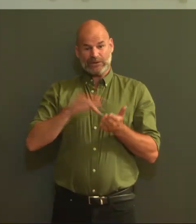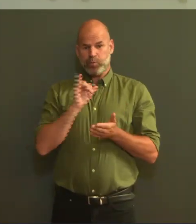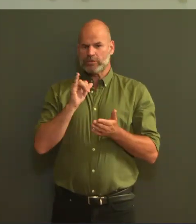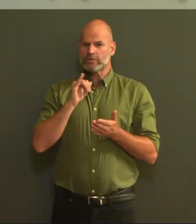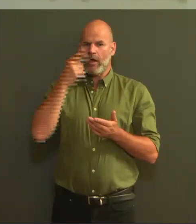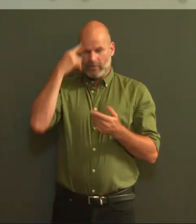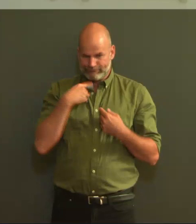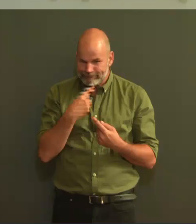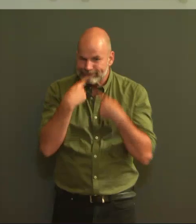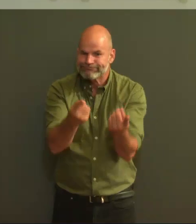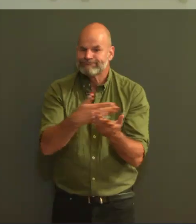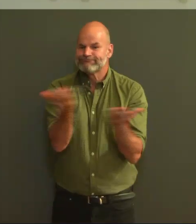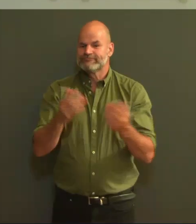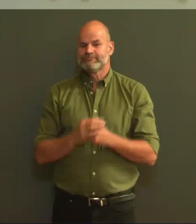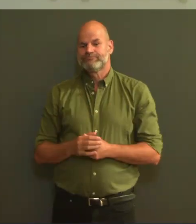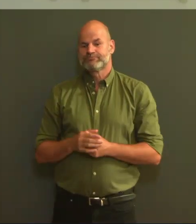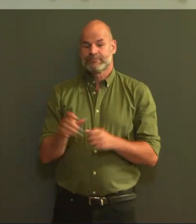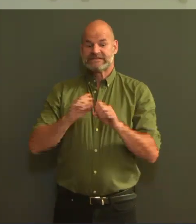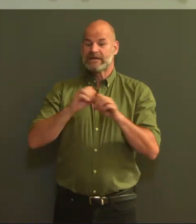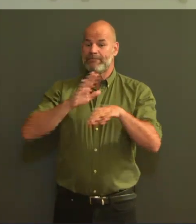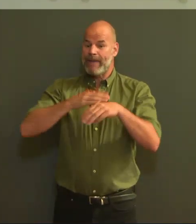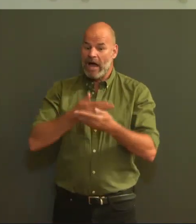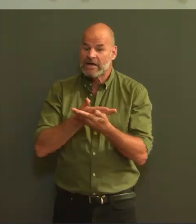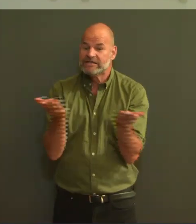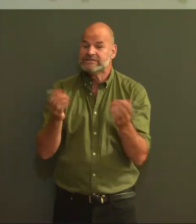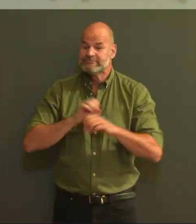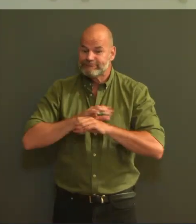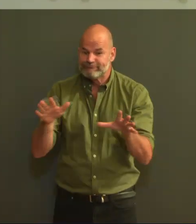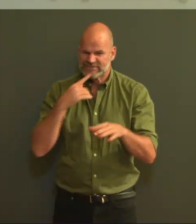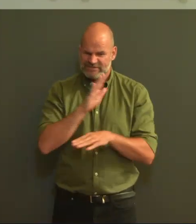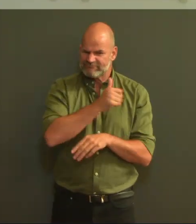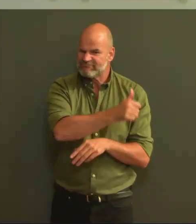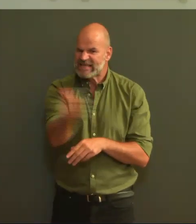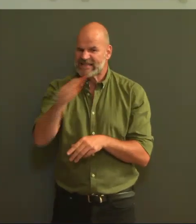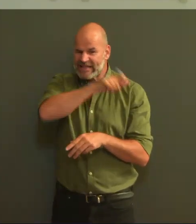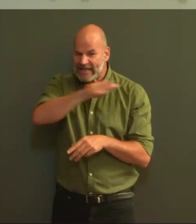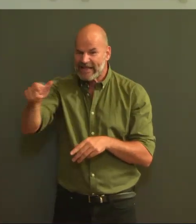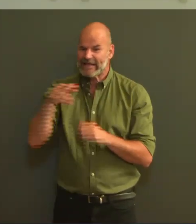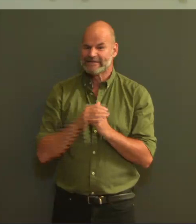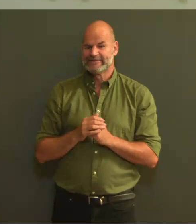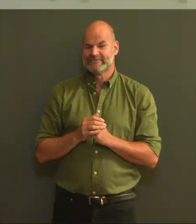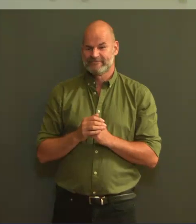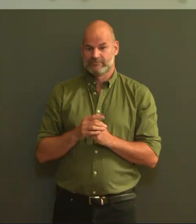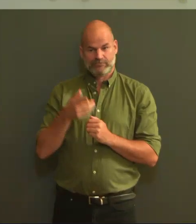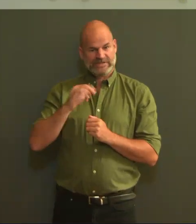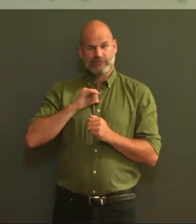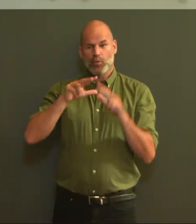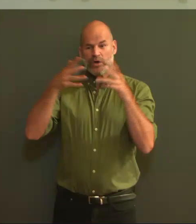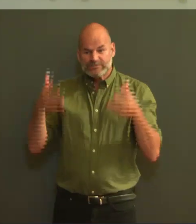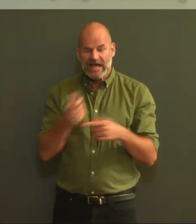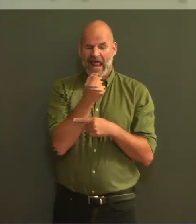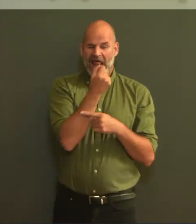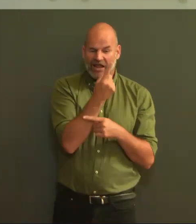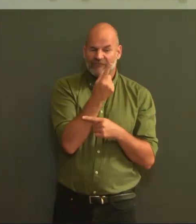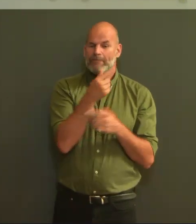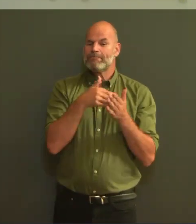uit om zijn of haar persoonlijke motivatie te delen. Surf naar de website 11miljoenredenen.be en geef